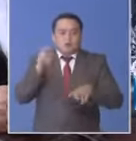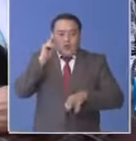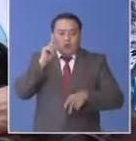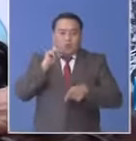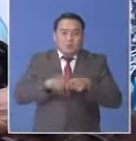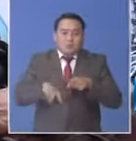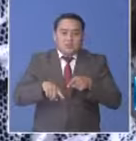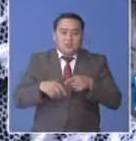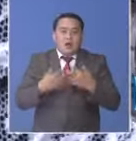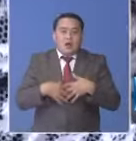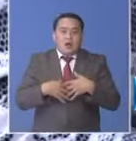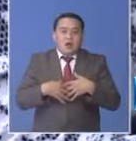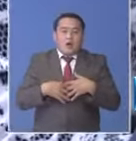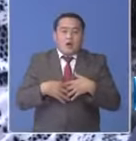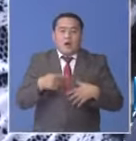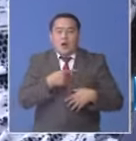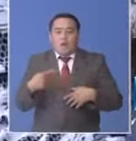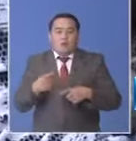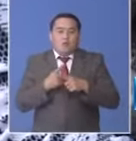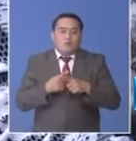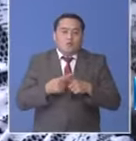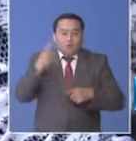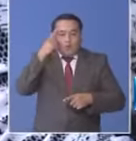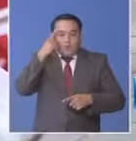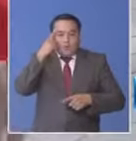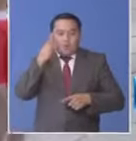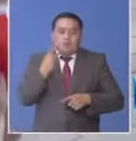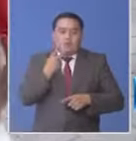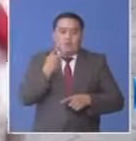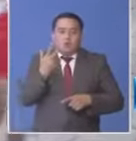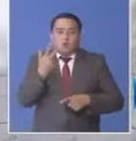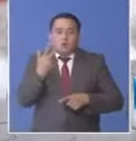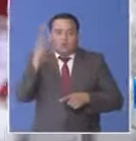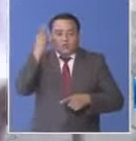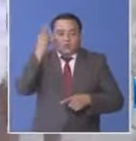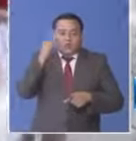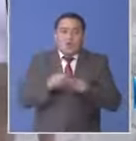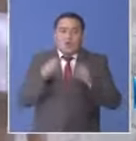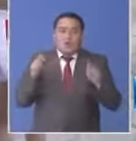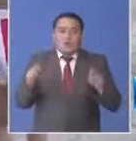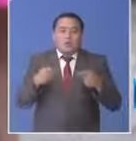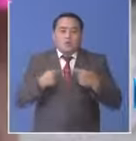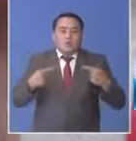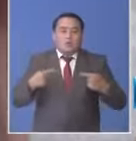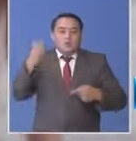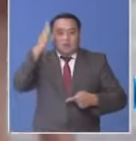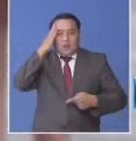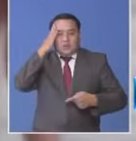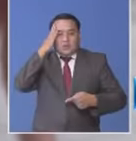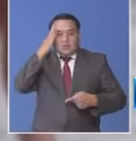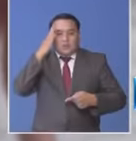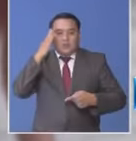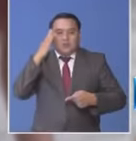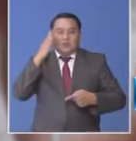быстро складывать, отнимать, умножать и делить в уме двух- и трехзначные числа, а раскрыть в ребенке и другие интеллектуальные